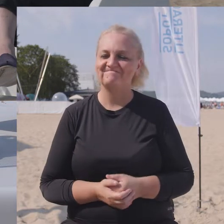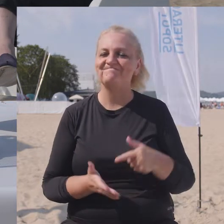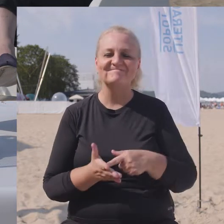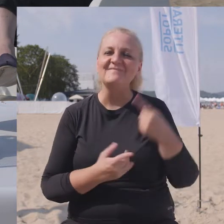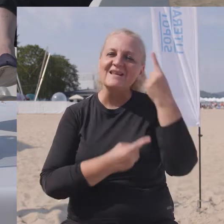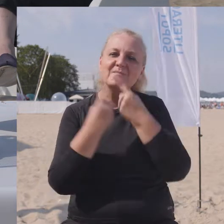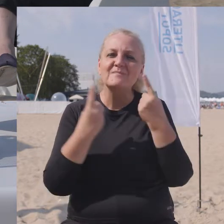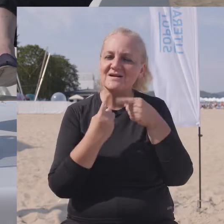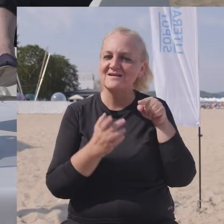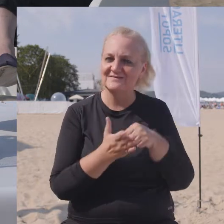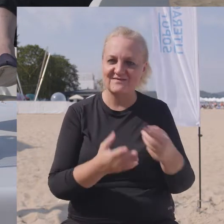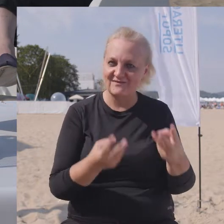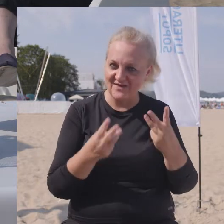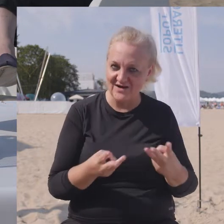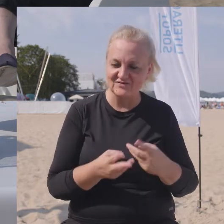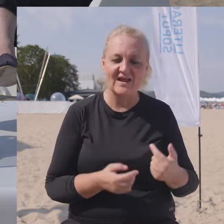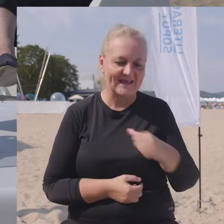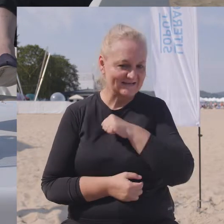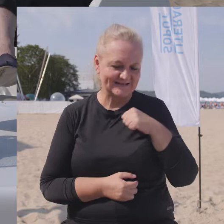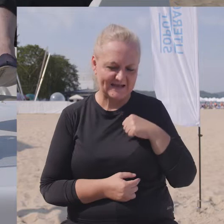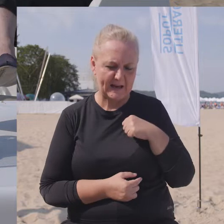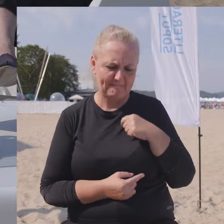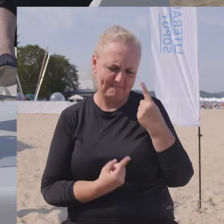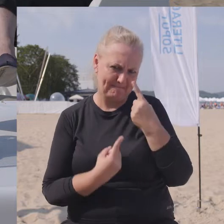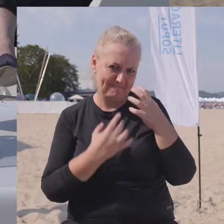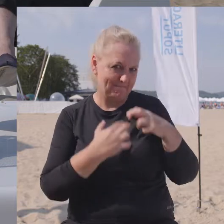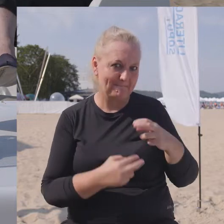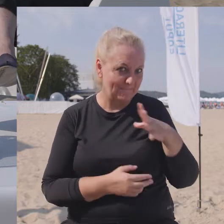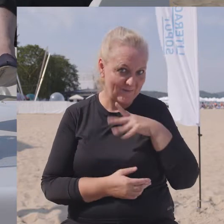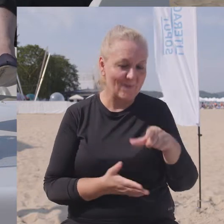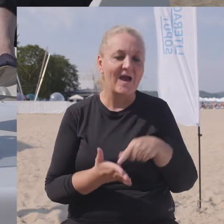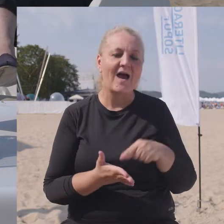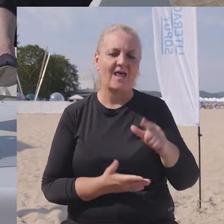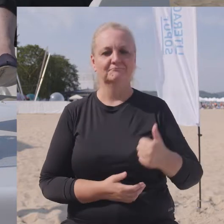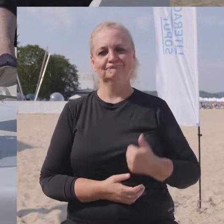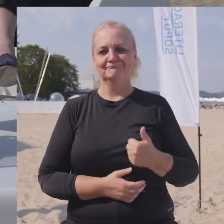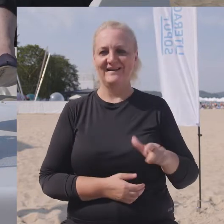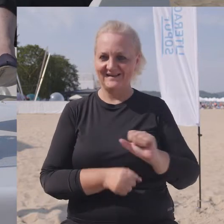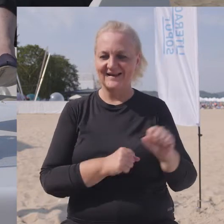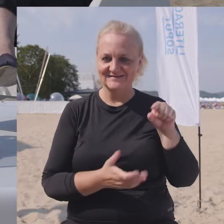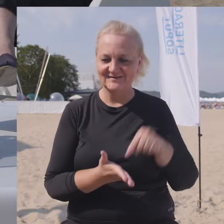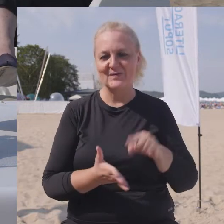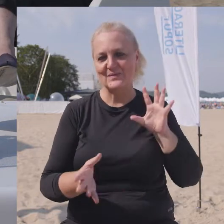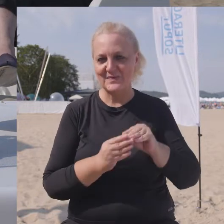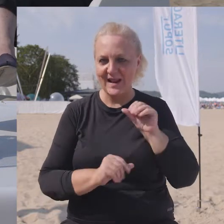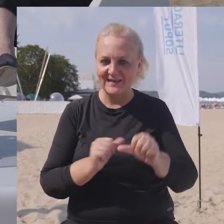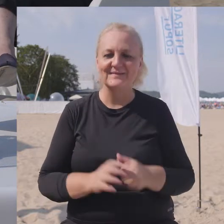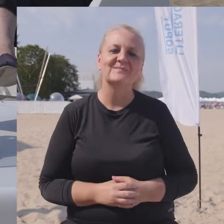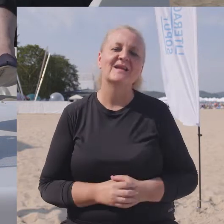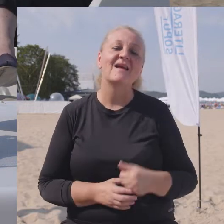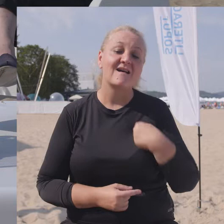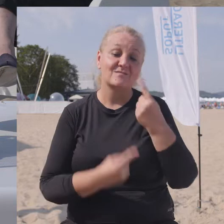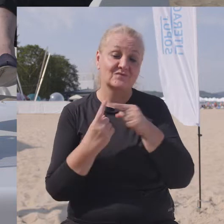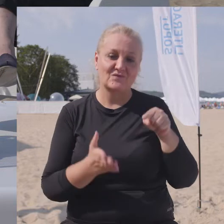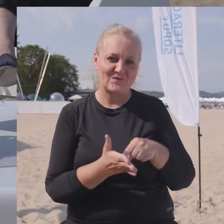uwalniających myśli, do których akurat doszedłem sam, ale, że tak powiem, chołubię ją od wielu lat i myślę,